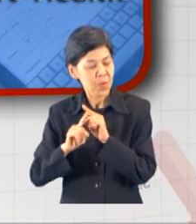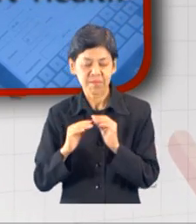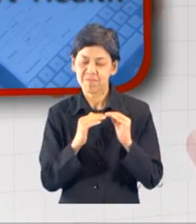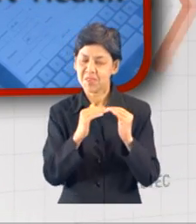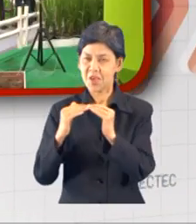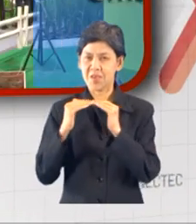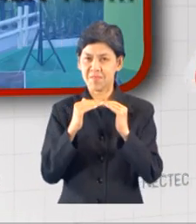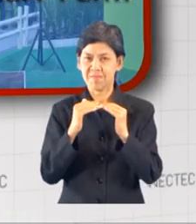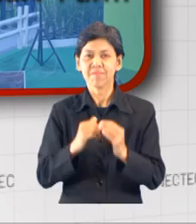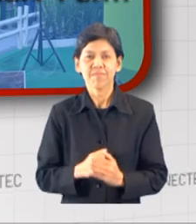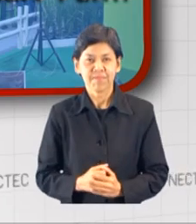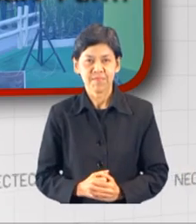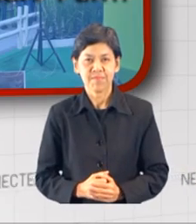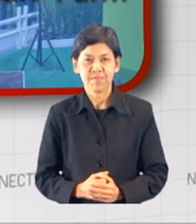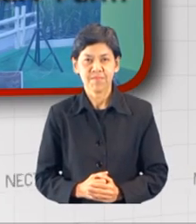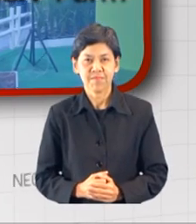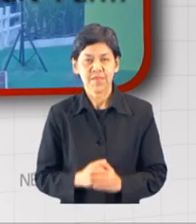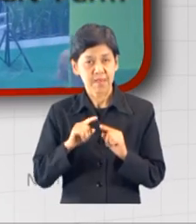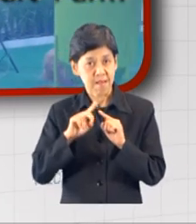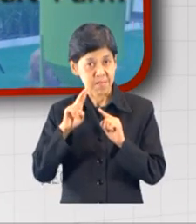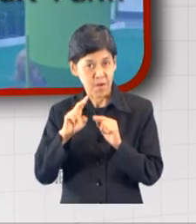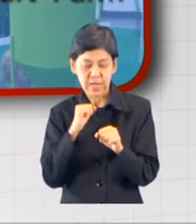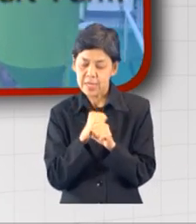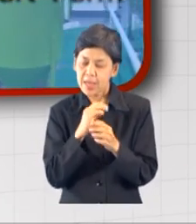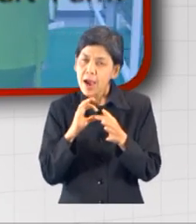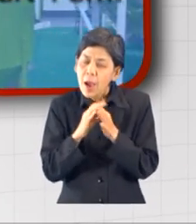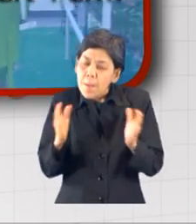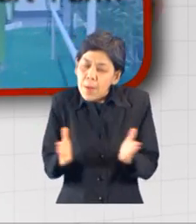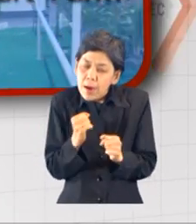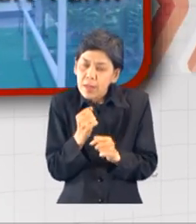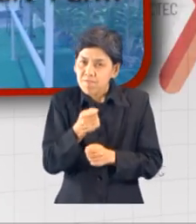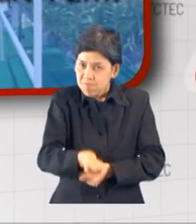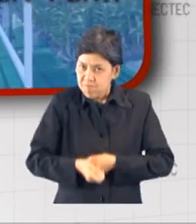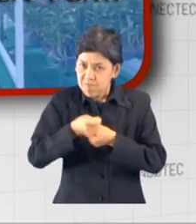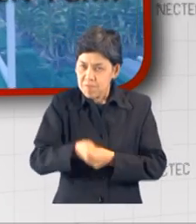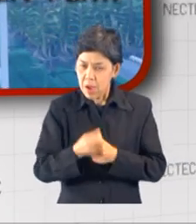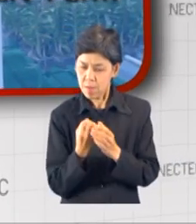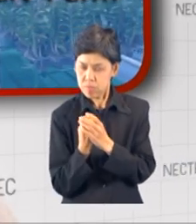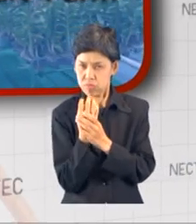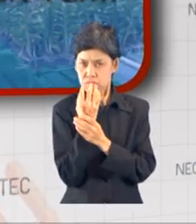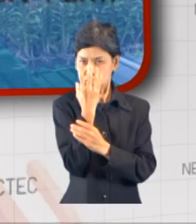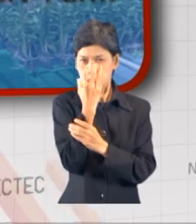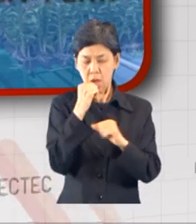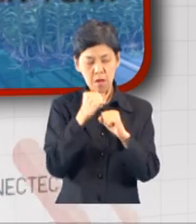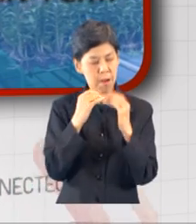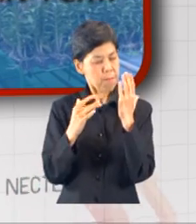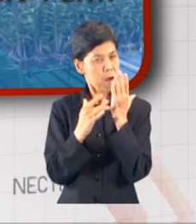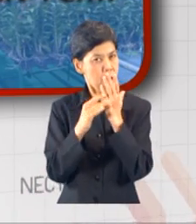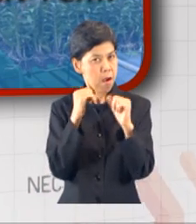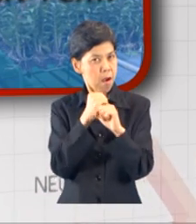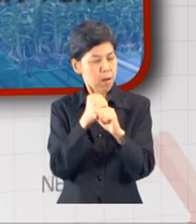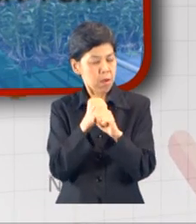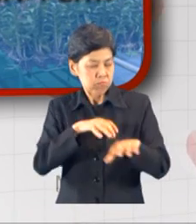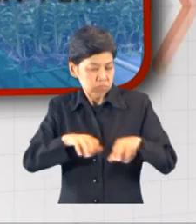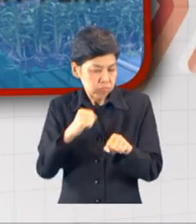และทั่วถึงงานทางด้านสมาร์ทฟาร์มเป็นการพัฒนาเทคโนโลยีที่ทำให้ภาคเกษตรกรรม